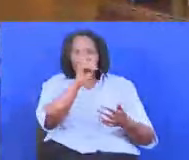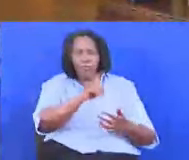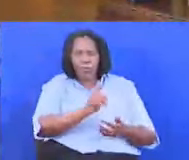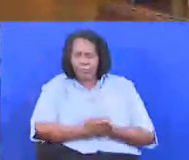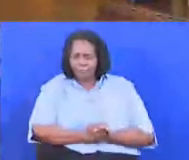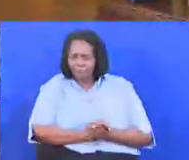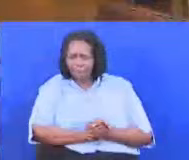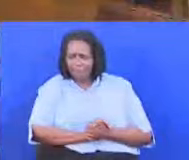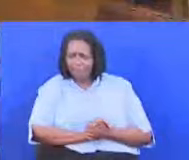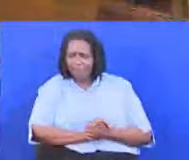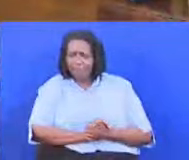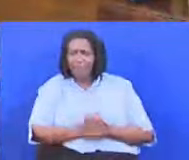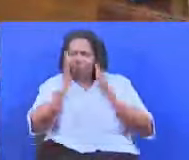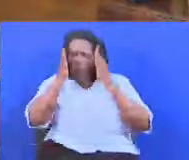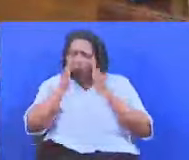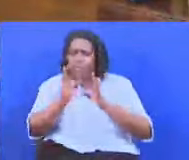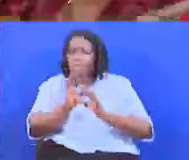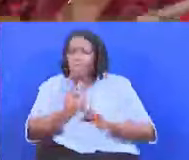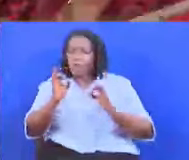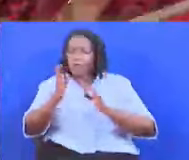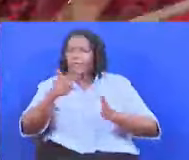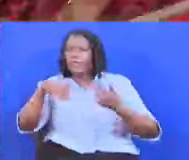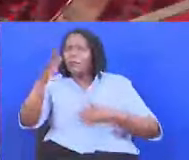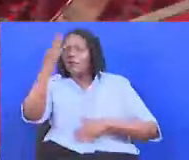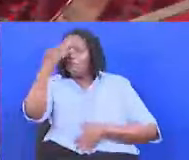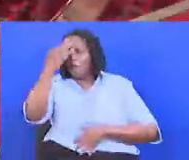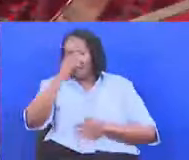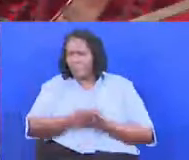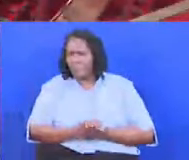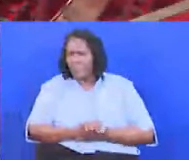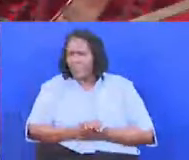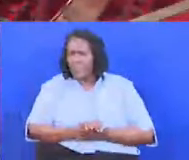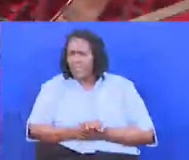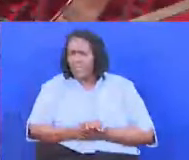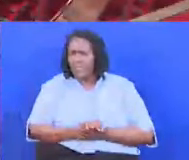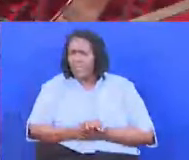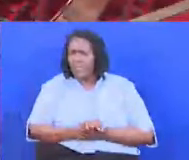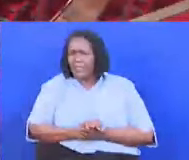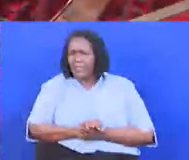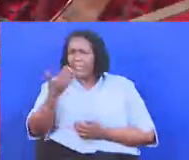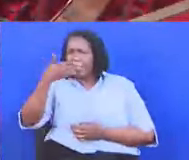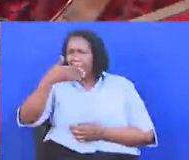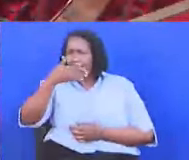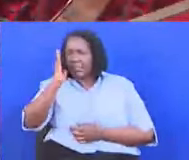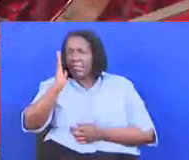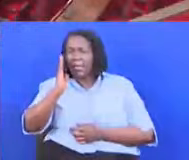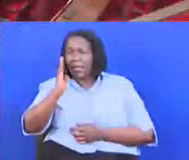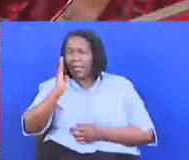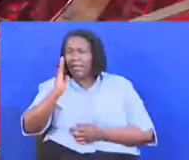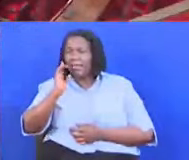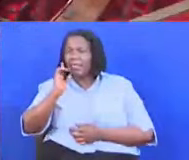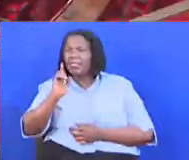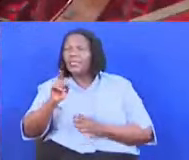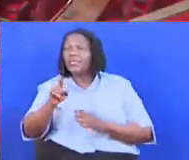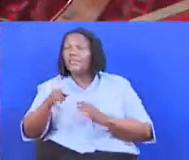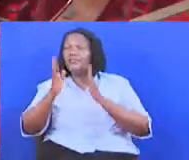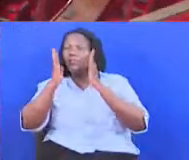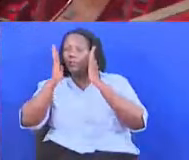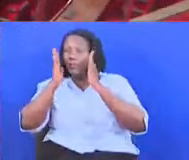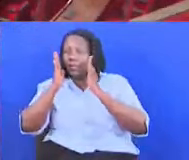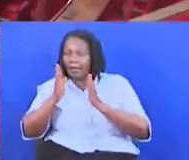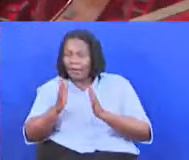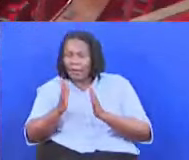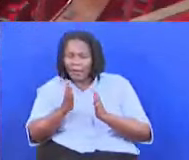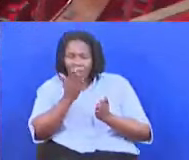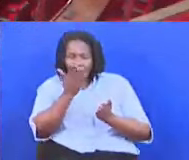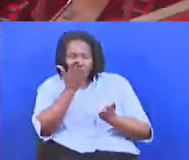Niwa Lugangira anauliza, je, serikali ipo tayari kupitia utaratibu wa kupima ufanisi wa balozi zetu wa kuimarisha diplomasia